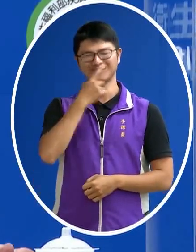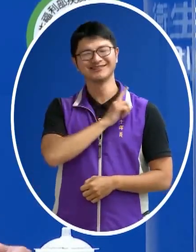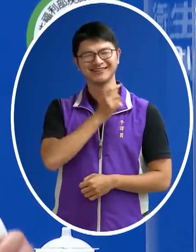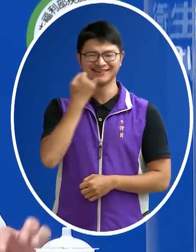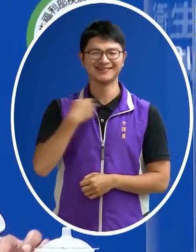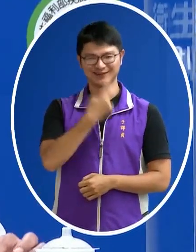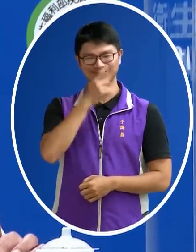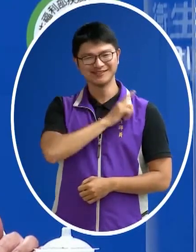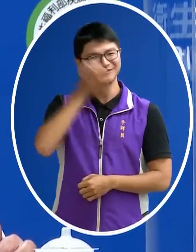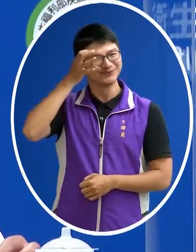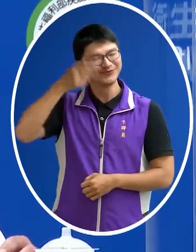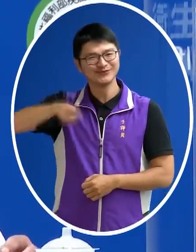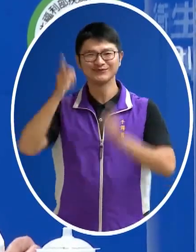了